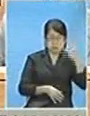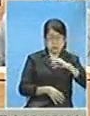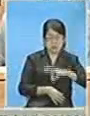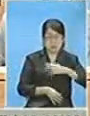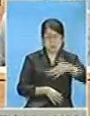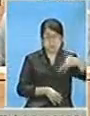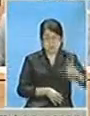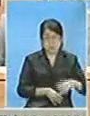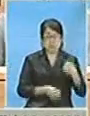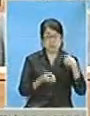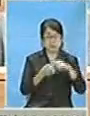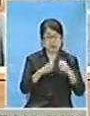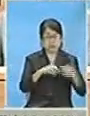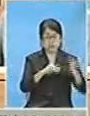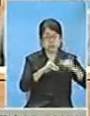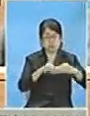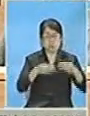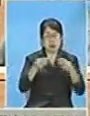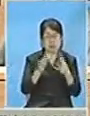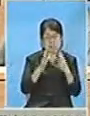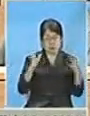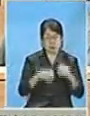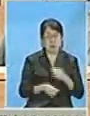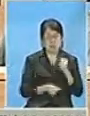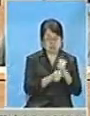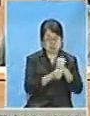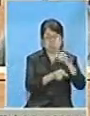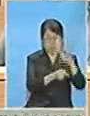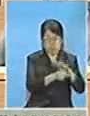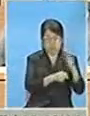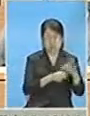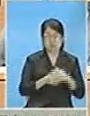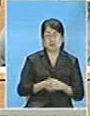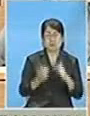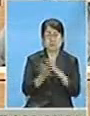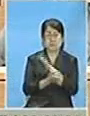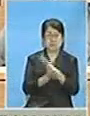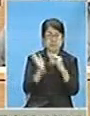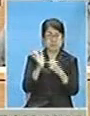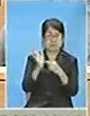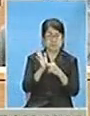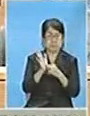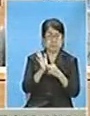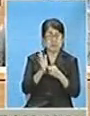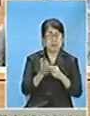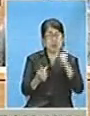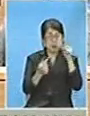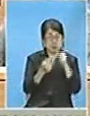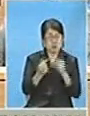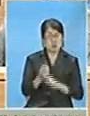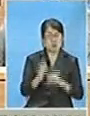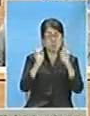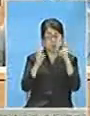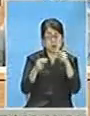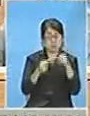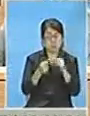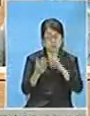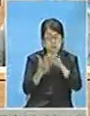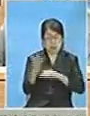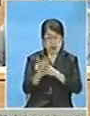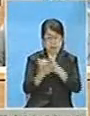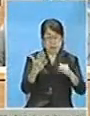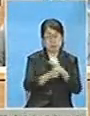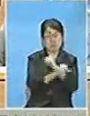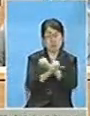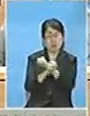อย่างนี้ครับเอกสารที่อยู่ในมือผมเรียกว่าแผนปฏิบัติการป้องกันและแก้ไขปัญหาน้ำท่วมกรุงเทพมหานคร